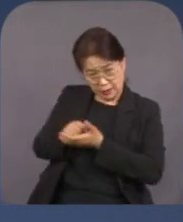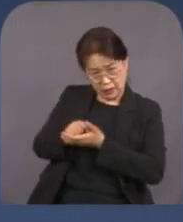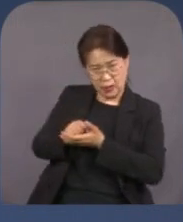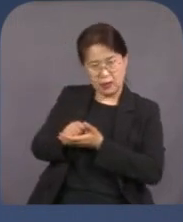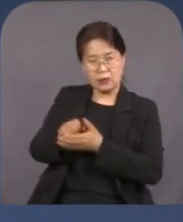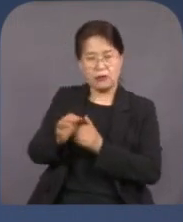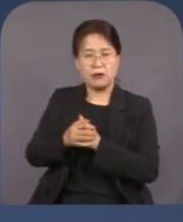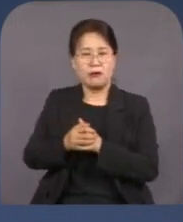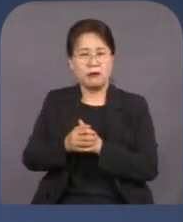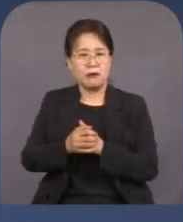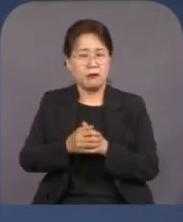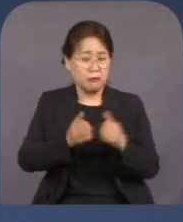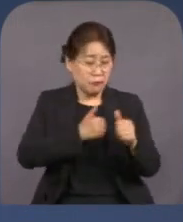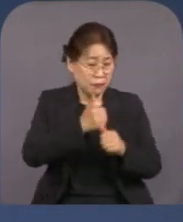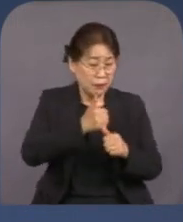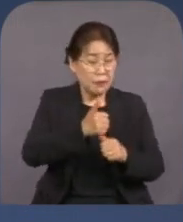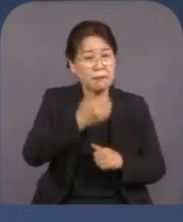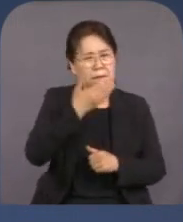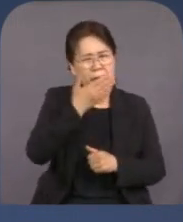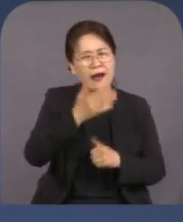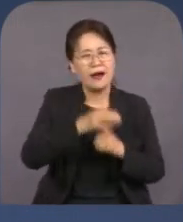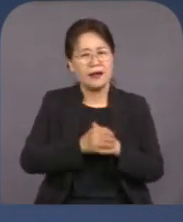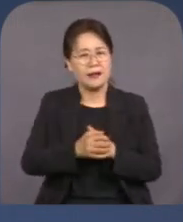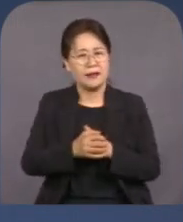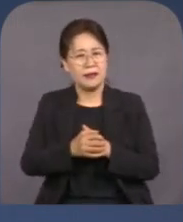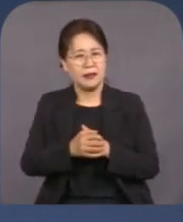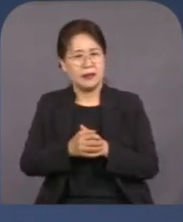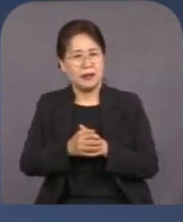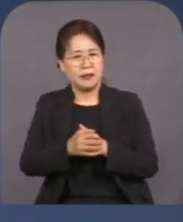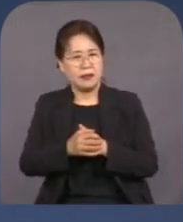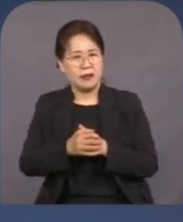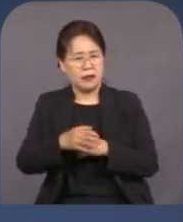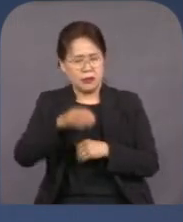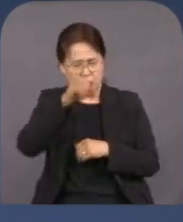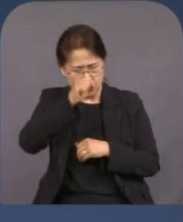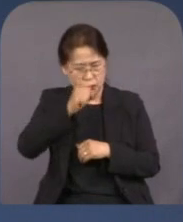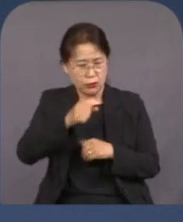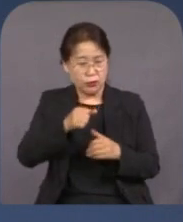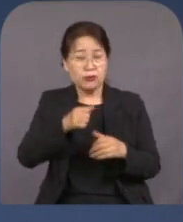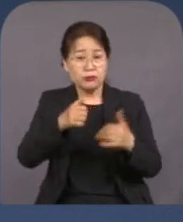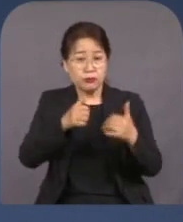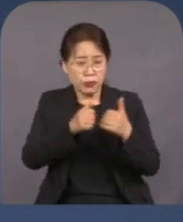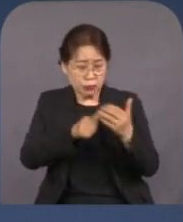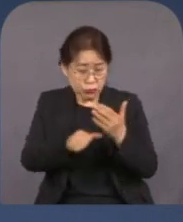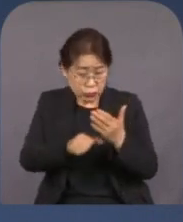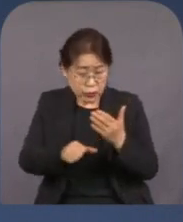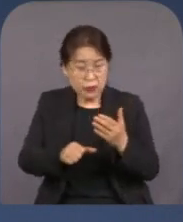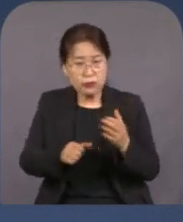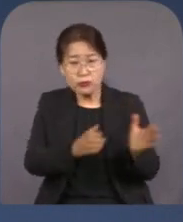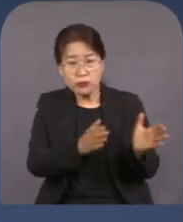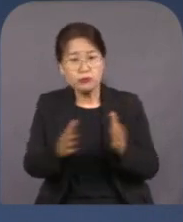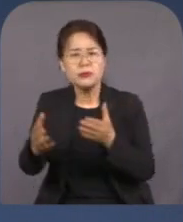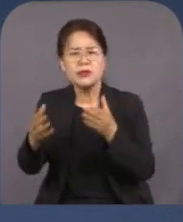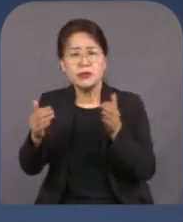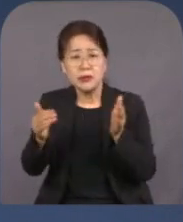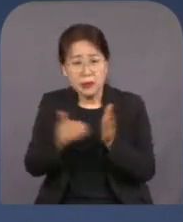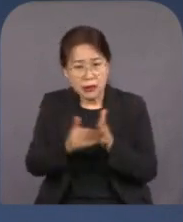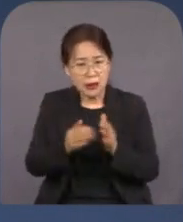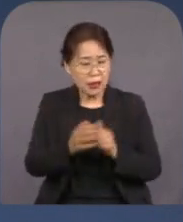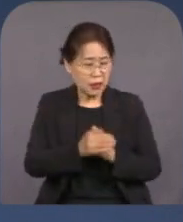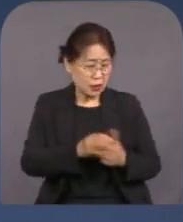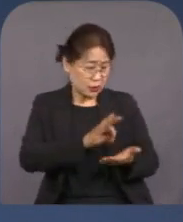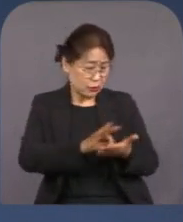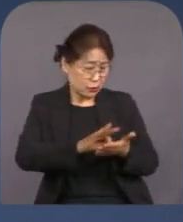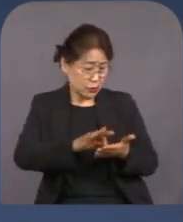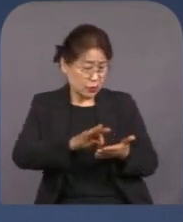그렇습니다 아무리 제 첨단의 무기로 무장되어 있다고 할지라도 그것을 사용할 수 있는 사람이